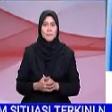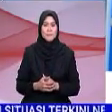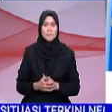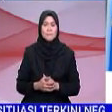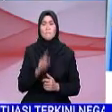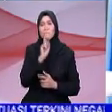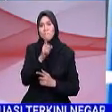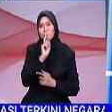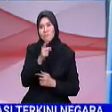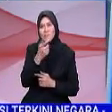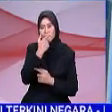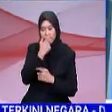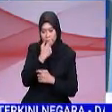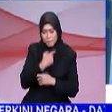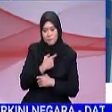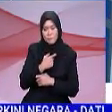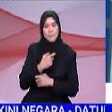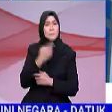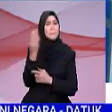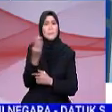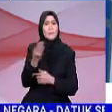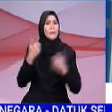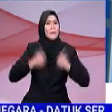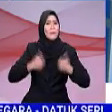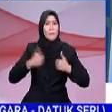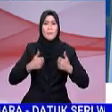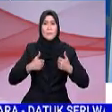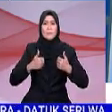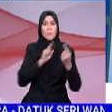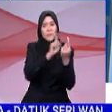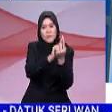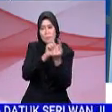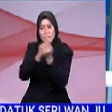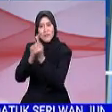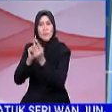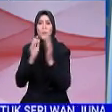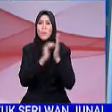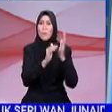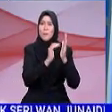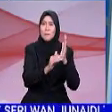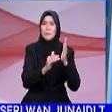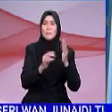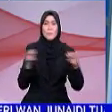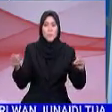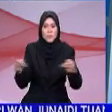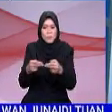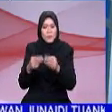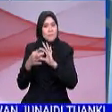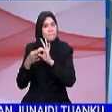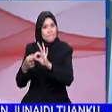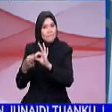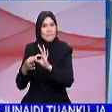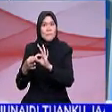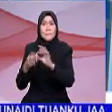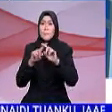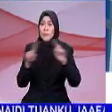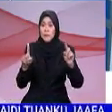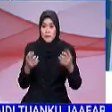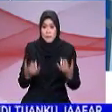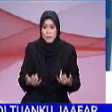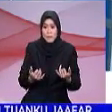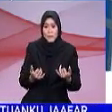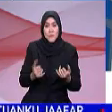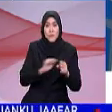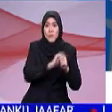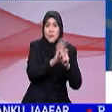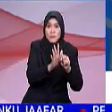Memang sedihlah sebab kan biasa hari perayaan ini kita jumpa sanak saudara, kita ingin menghubungkan lebih silaturahim. Tapi dengan situasi sekarang